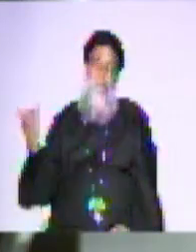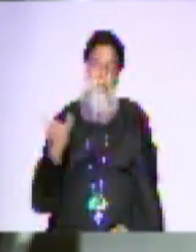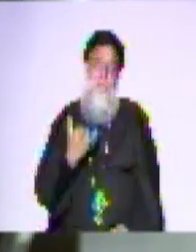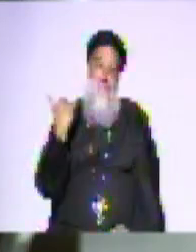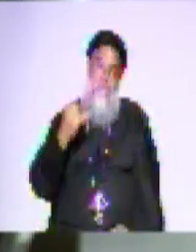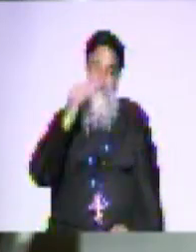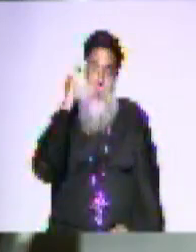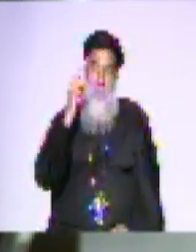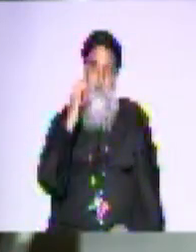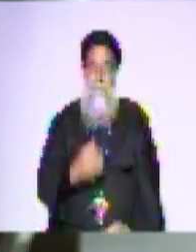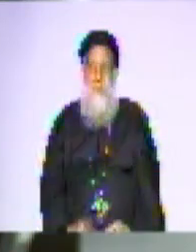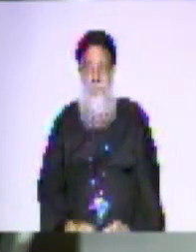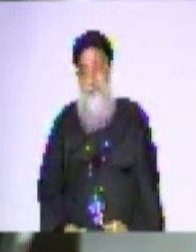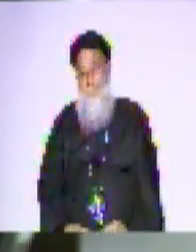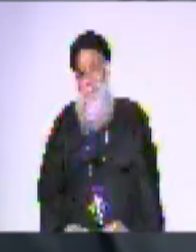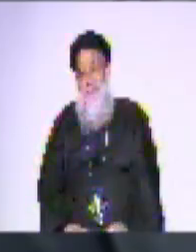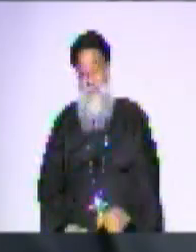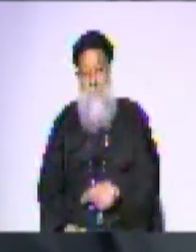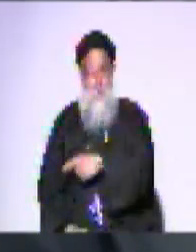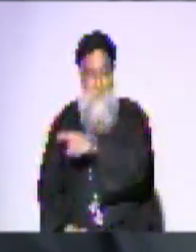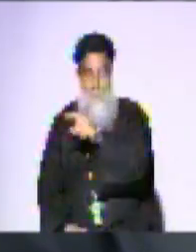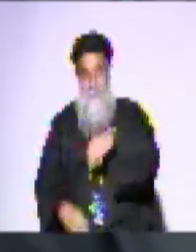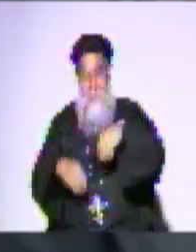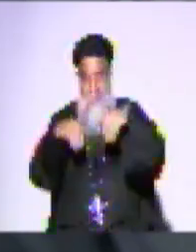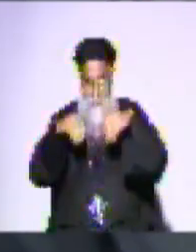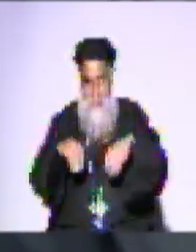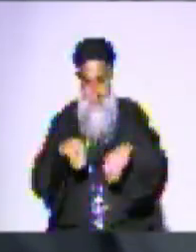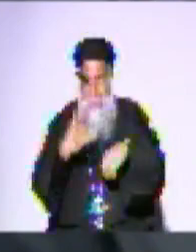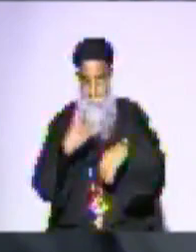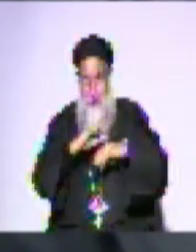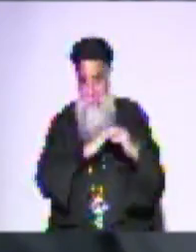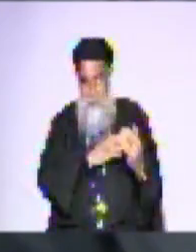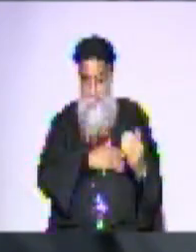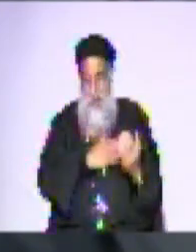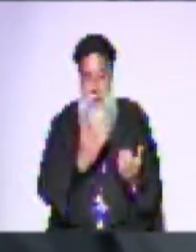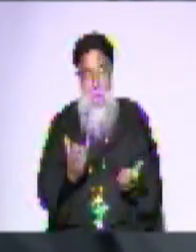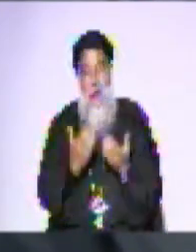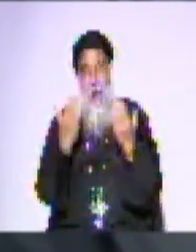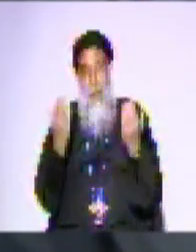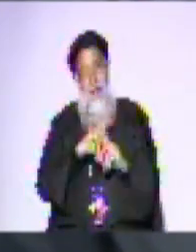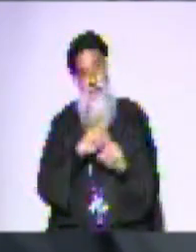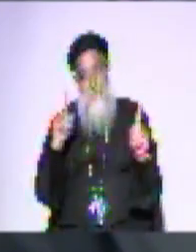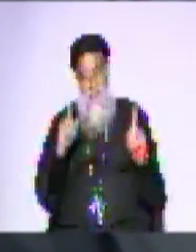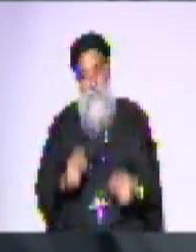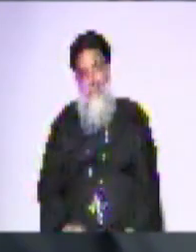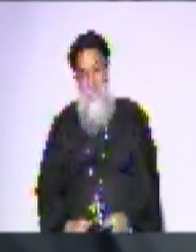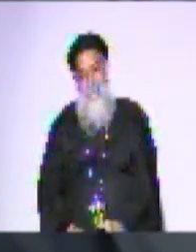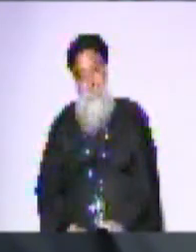يعني. أي يعني لو حد مارس المعمودية بدون إيمان كأنه ما اعتمدش. بالظبط.